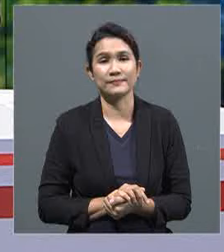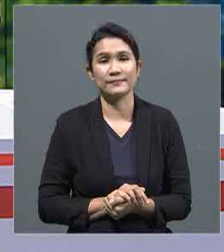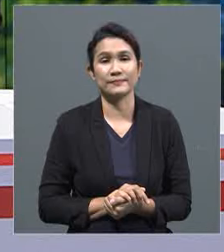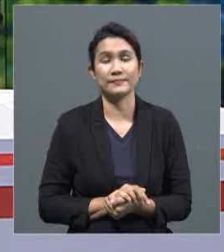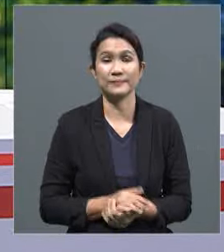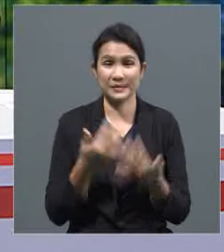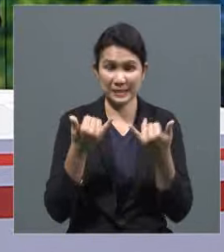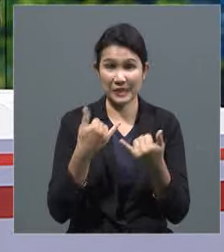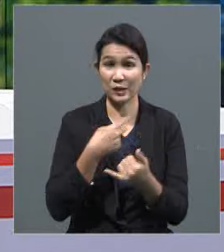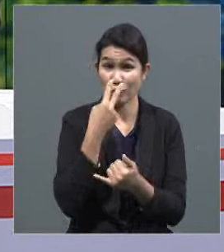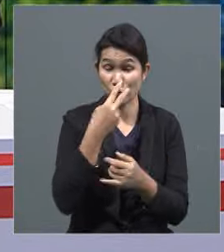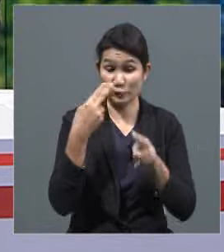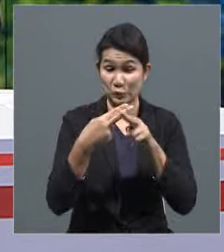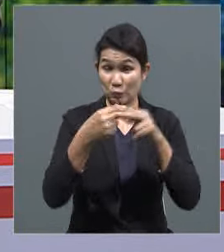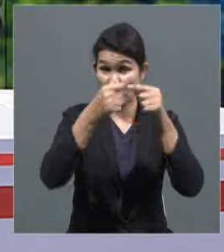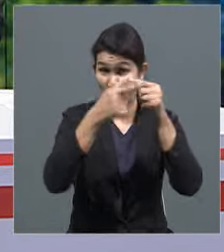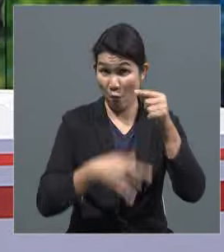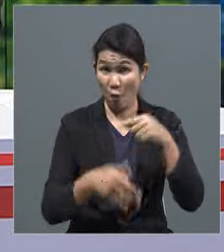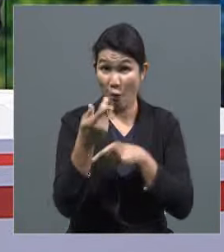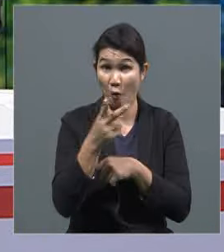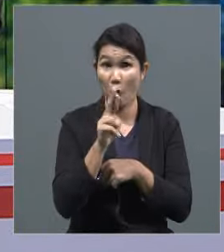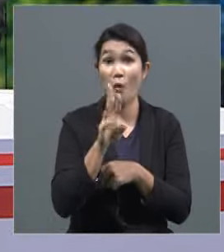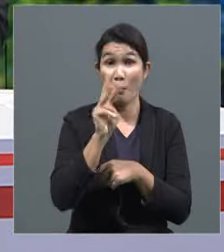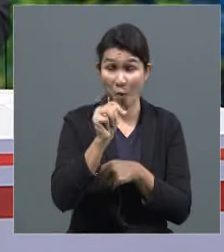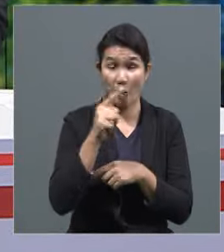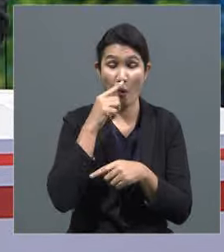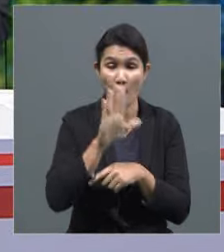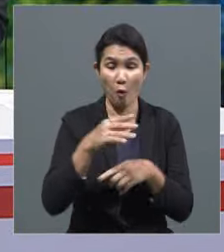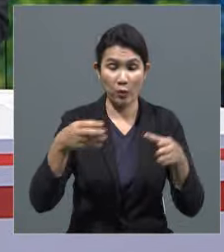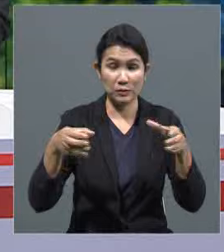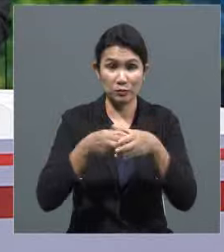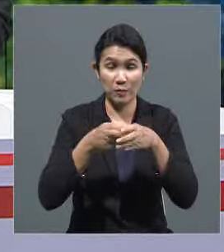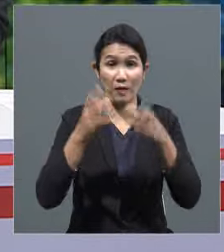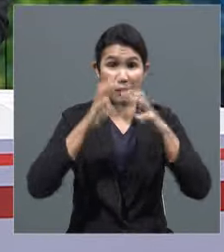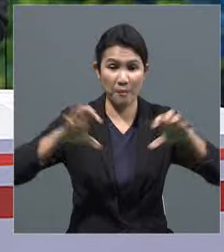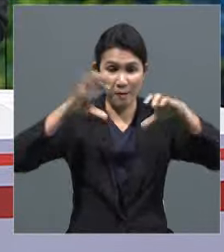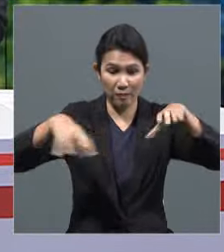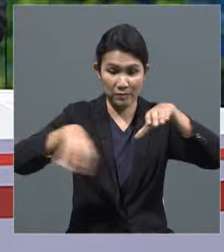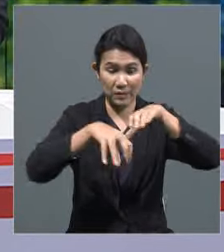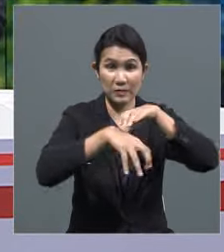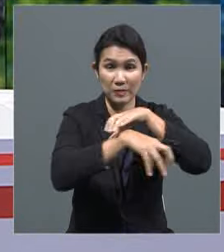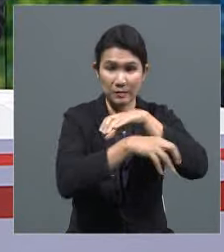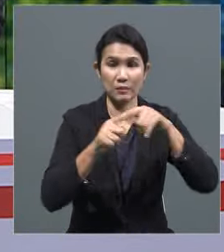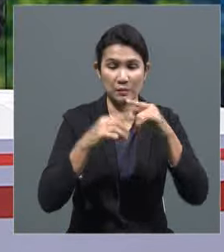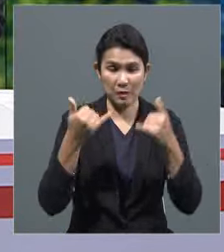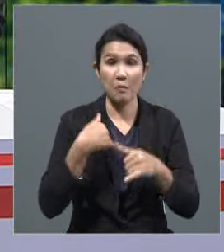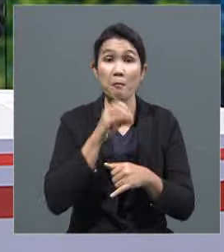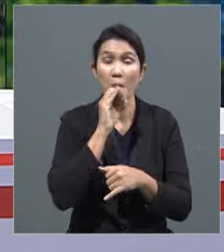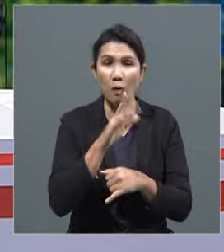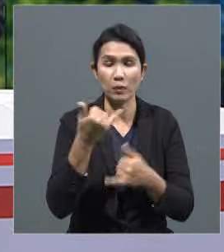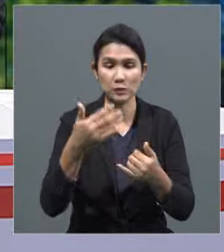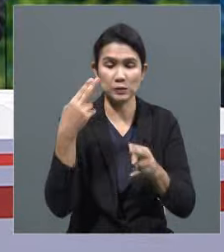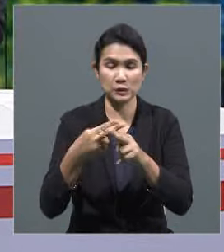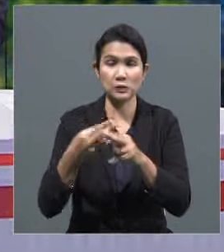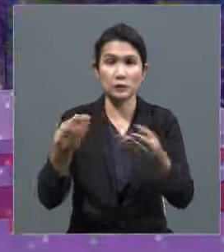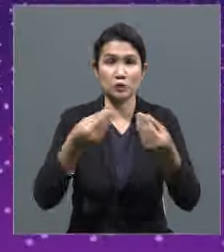ดูเรื่องของโผครม.กันบ้างดีกว่าตอนนี้เรื่องของรายชื่อรัฐมนตรีของพรรคร่วมรัฐบาลค่ะทางเลขาธิการนายกรัฐมนตรีก็บอกมานะคะว่าขณะนี้เนี่ยเขาส่งมา